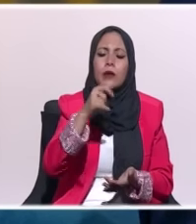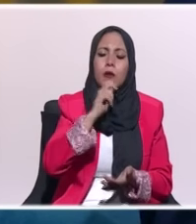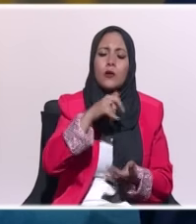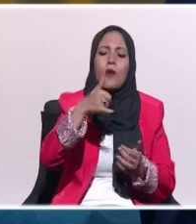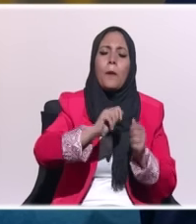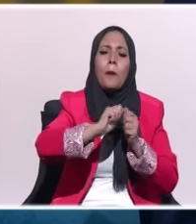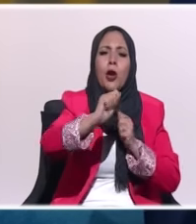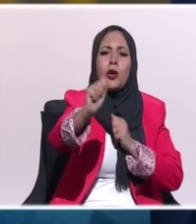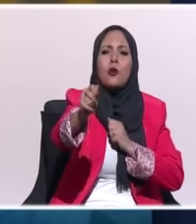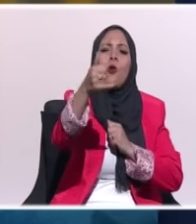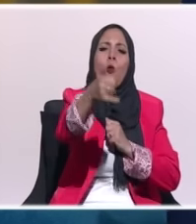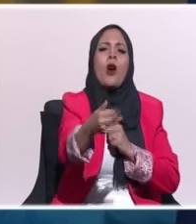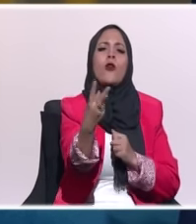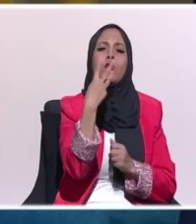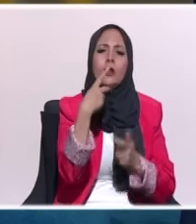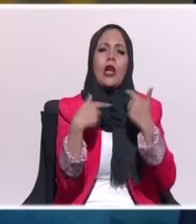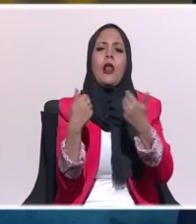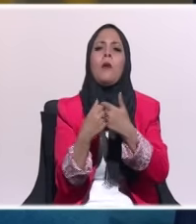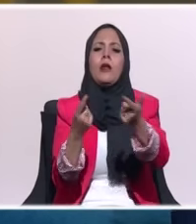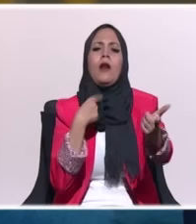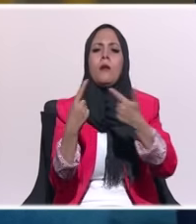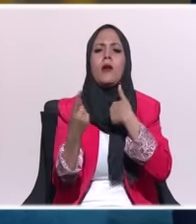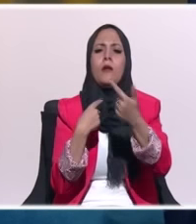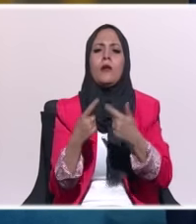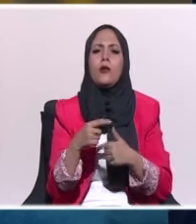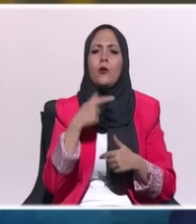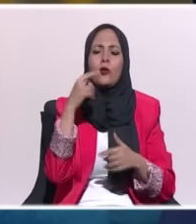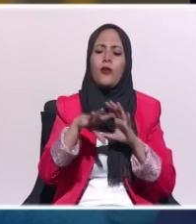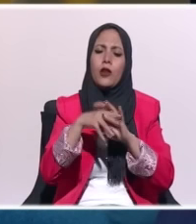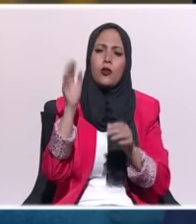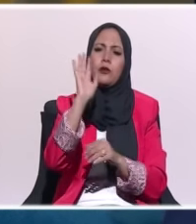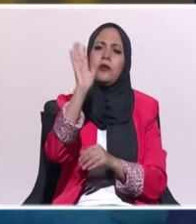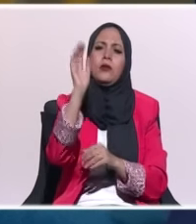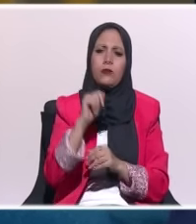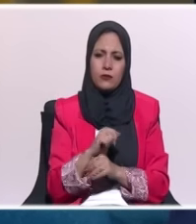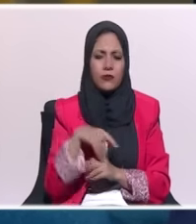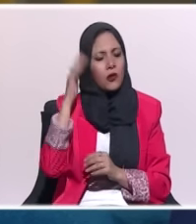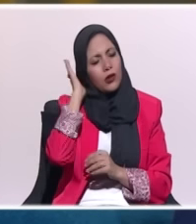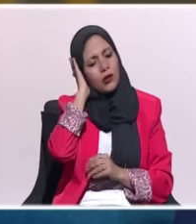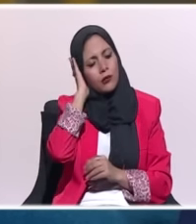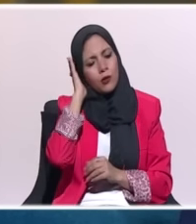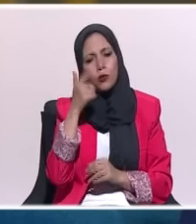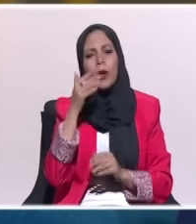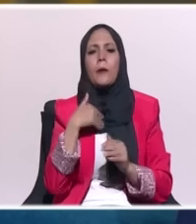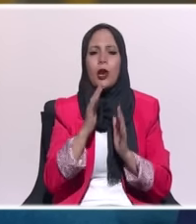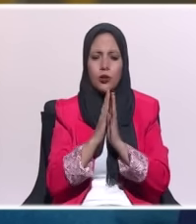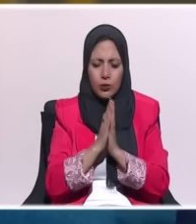بعيد بس صورتها مش باينه قدامي. وبتعمل لي كده وبتعمل لي كده. تقول لها سامحيني.